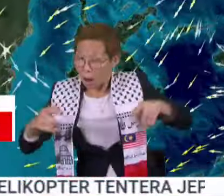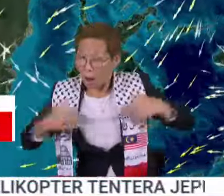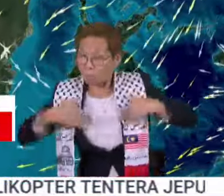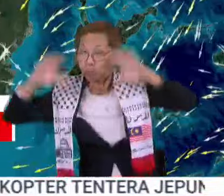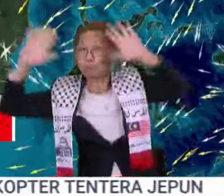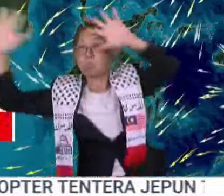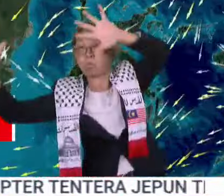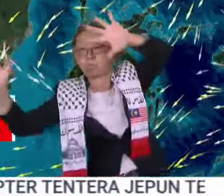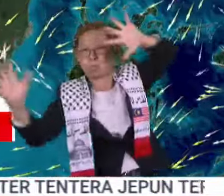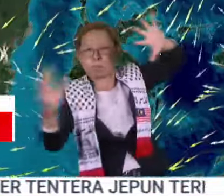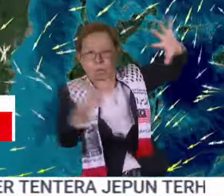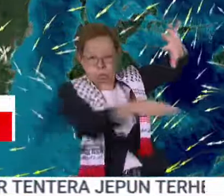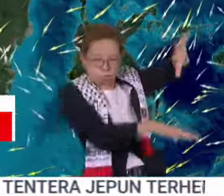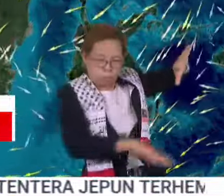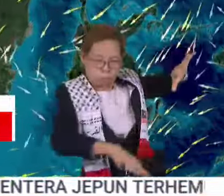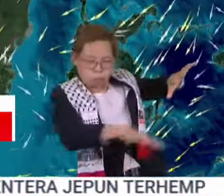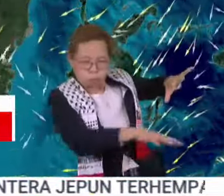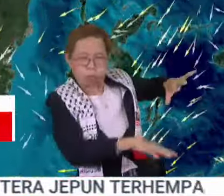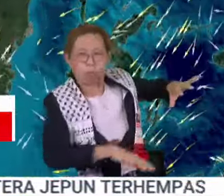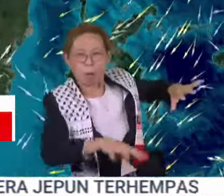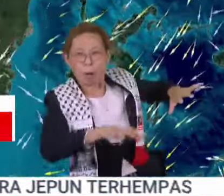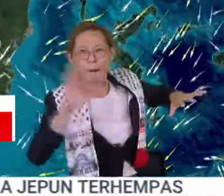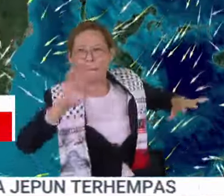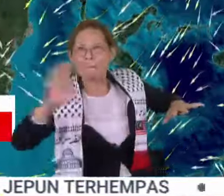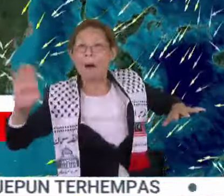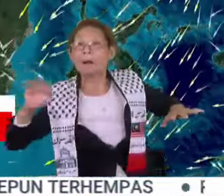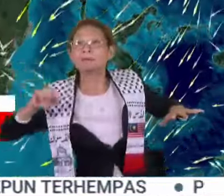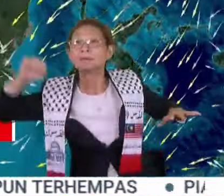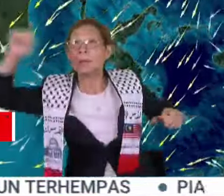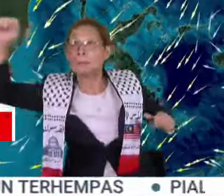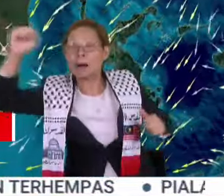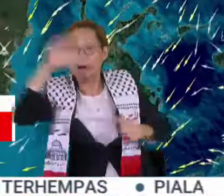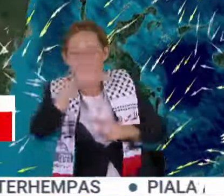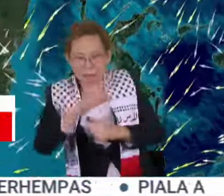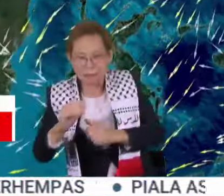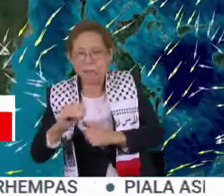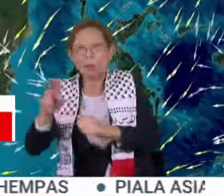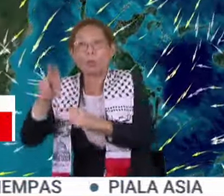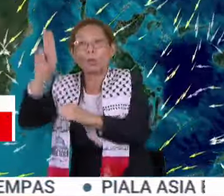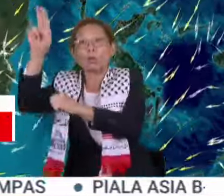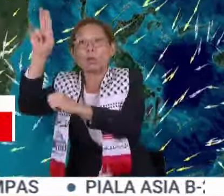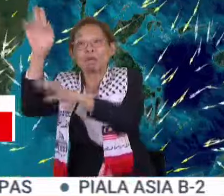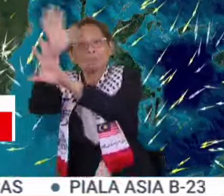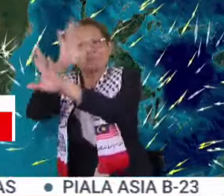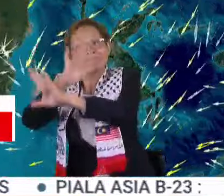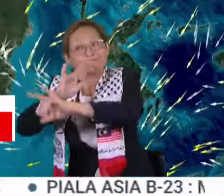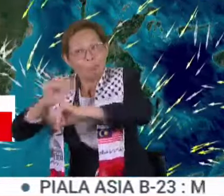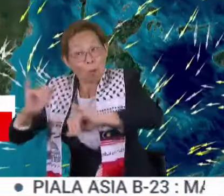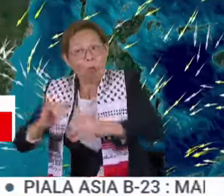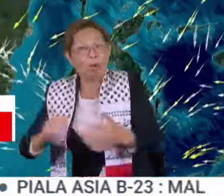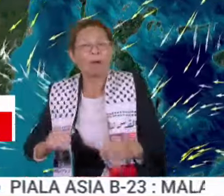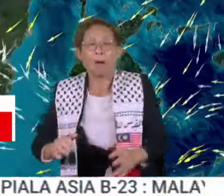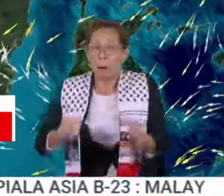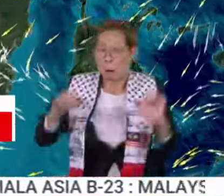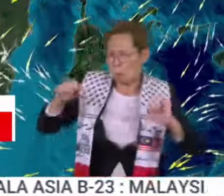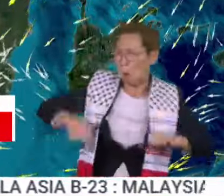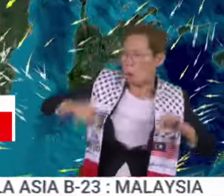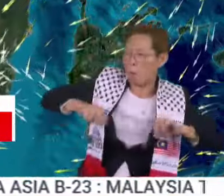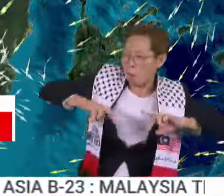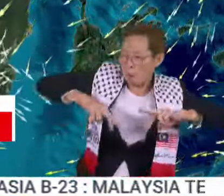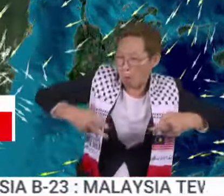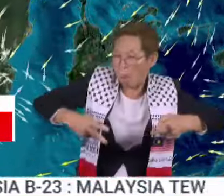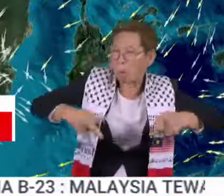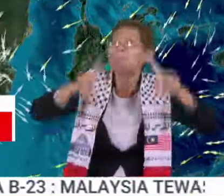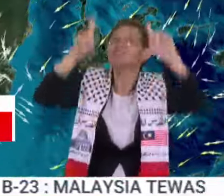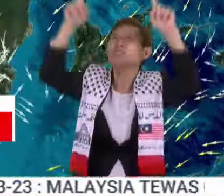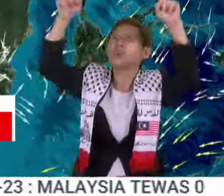penumpuan angin di sekitar bahagian barat negeri Sabah dan juga utara negeri Sarawak yang berpotensi menyebabkan